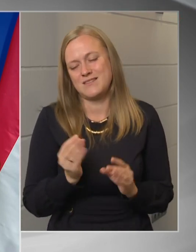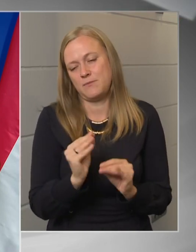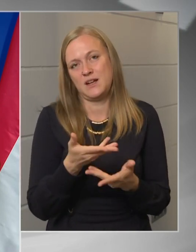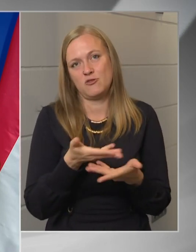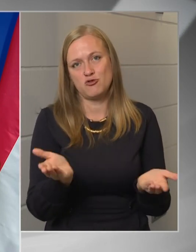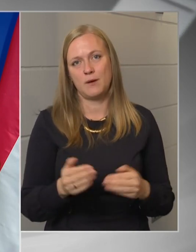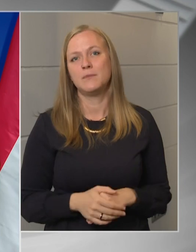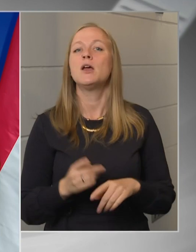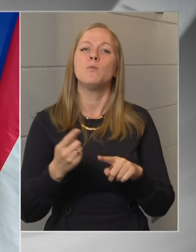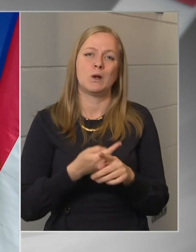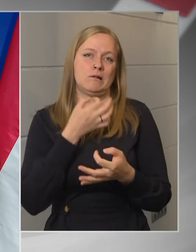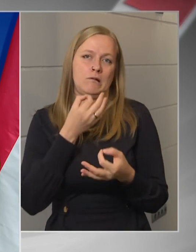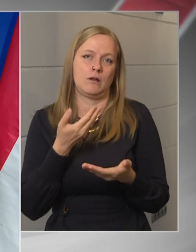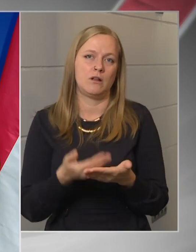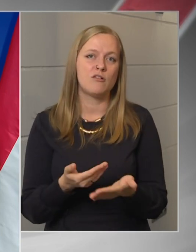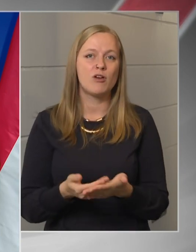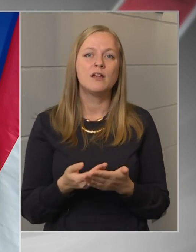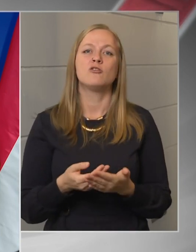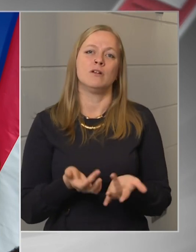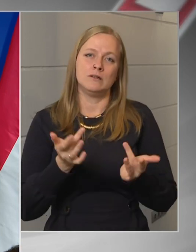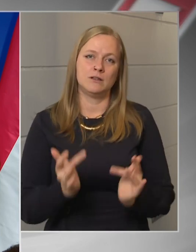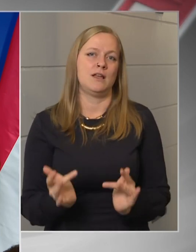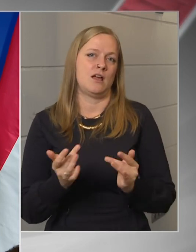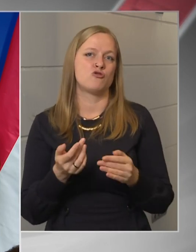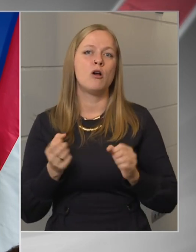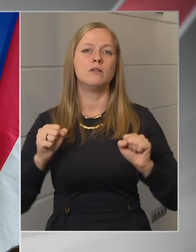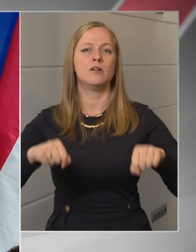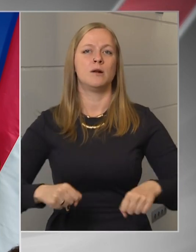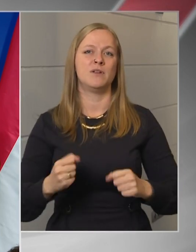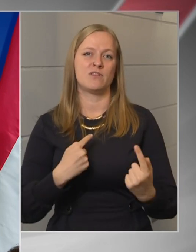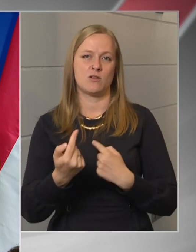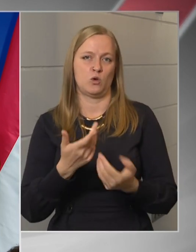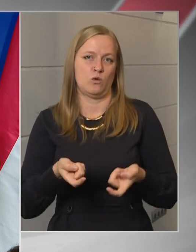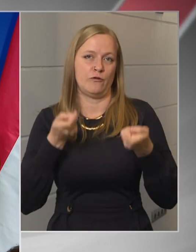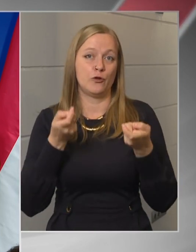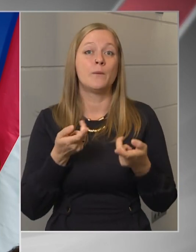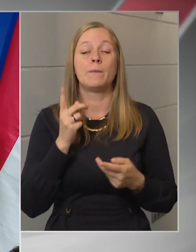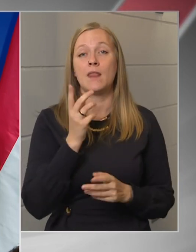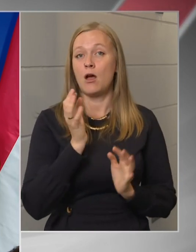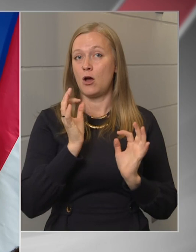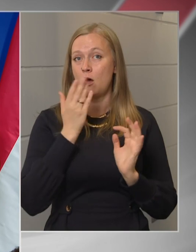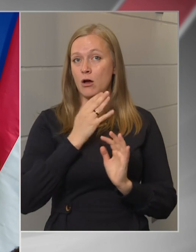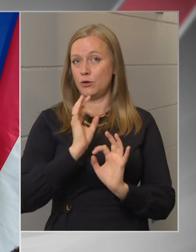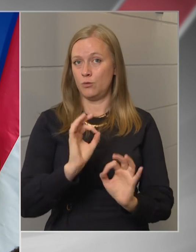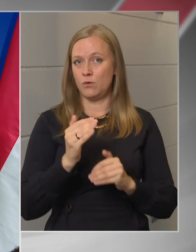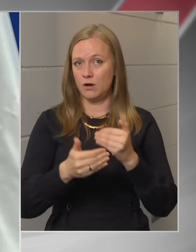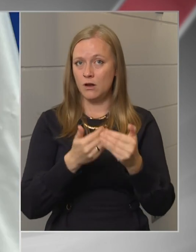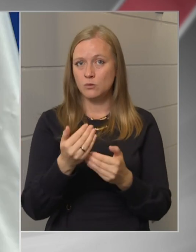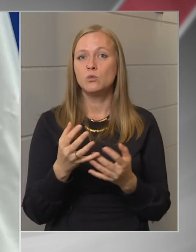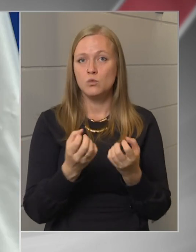kérdése nyárs hatalmi viszonyoktól függ. De ha minden jól alakul, akkor azért realitása annak van, hogy